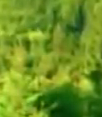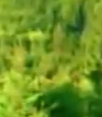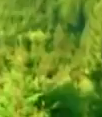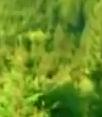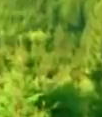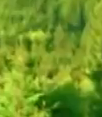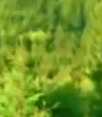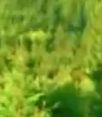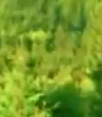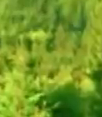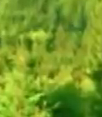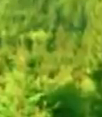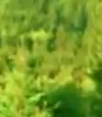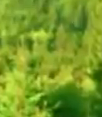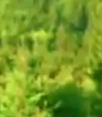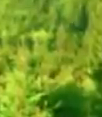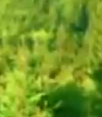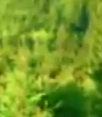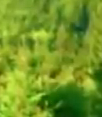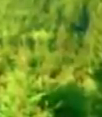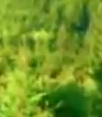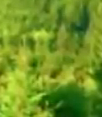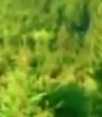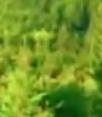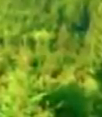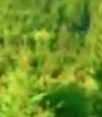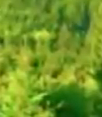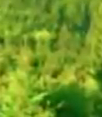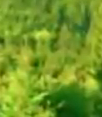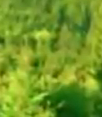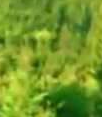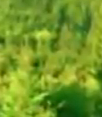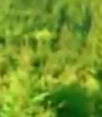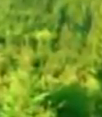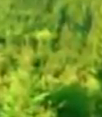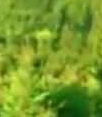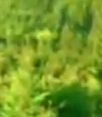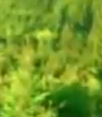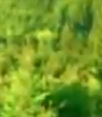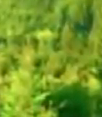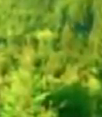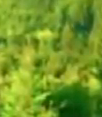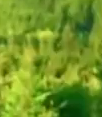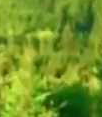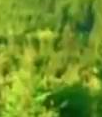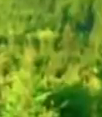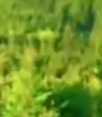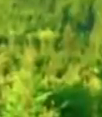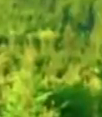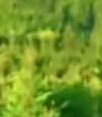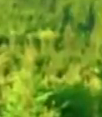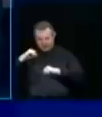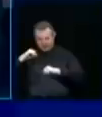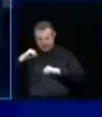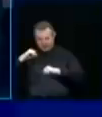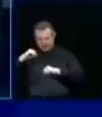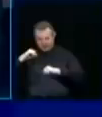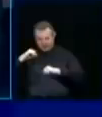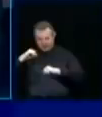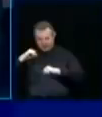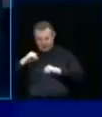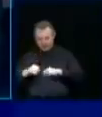будет установлен, это повлияет на демографию всех возрастных групп, на молодых и старых.